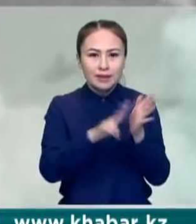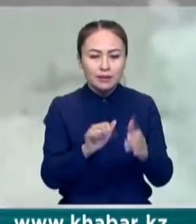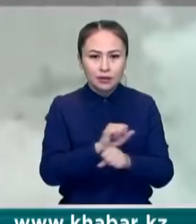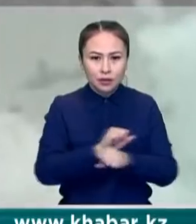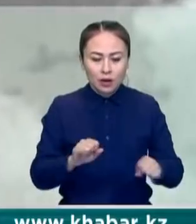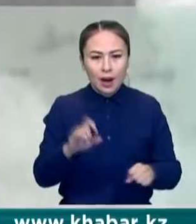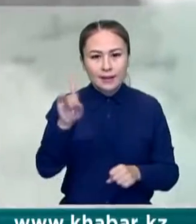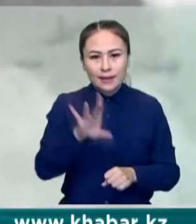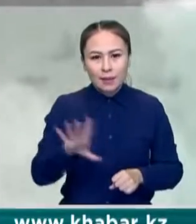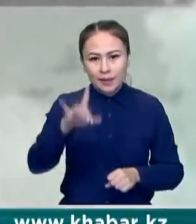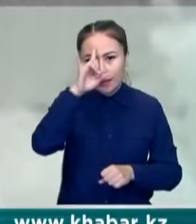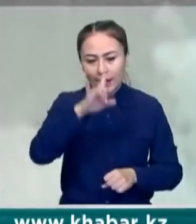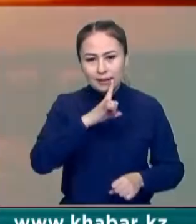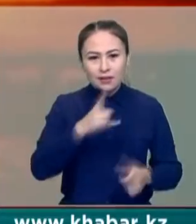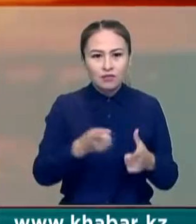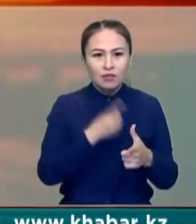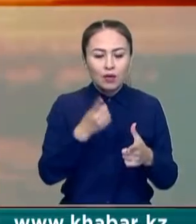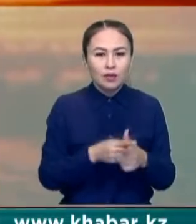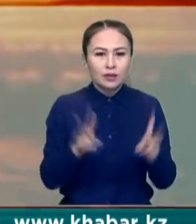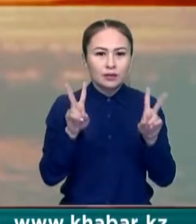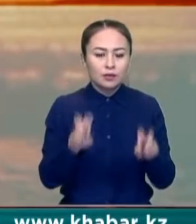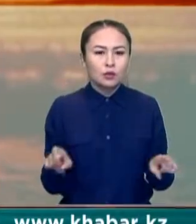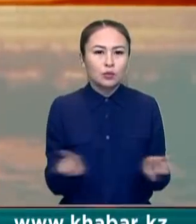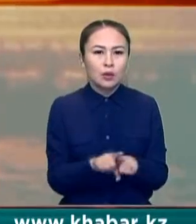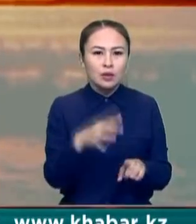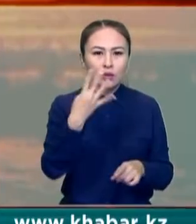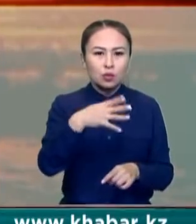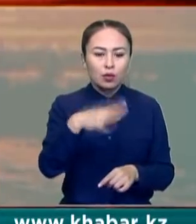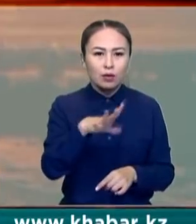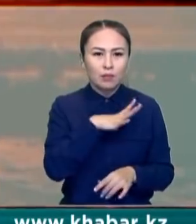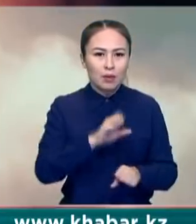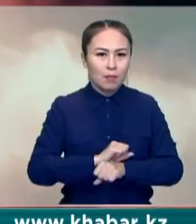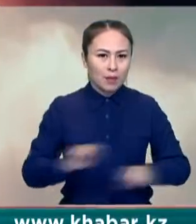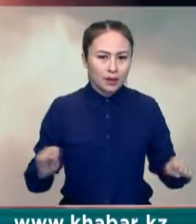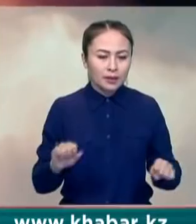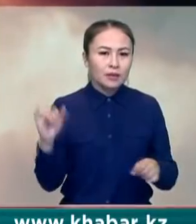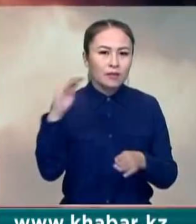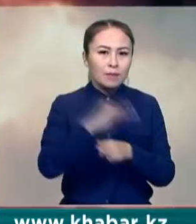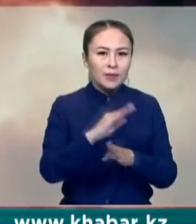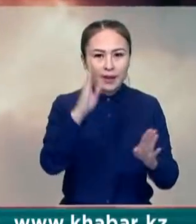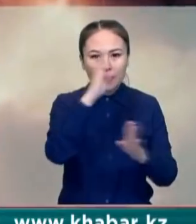Батыс Қазақстан облысындағы Капустин Яр полигонында 40 жарылыс тіркелді. Сонымен қатар